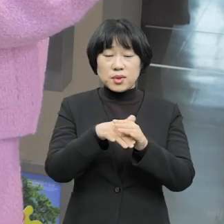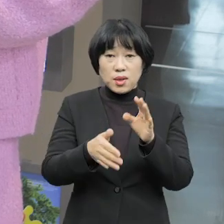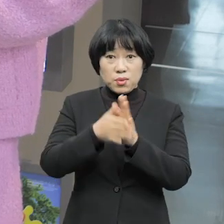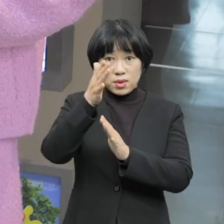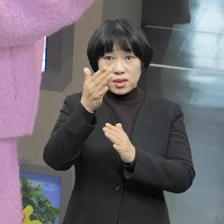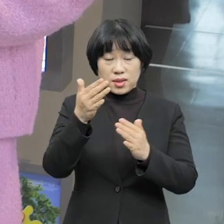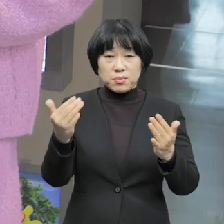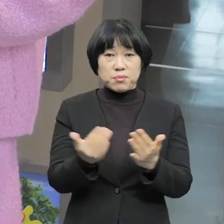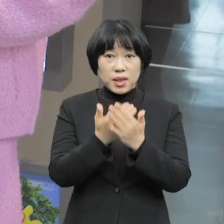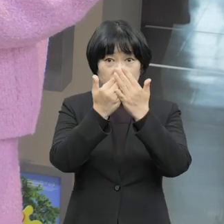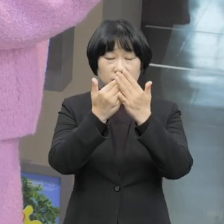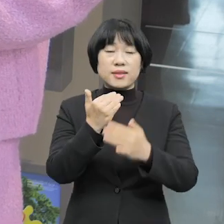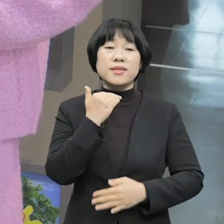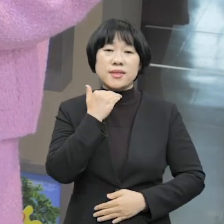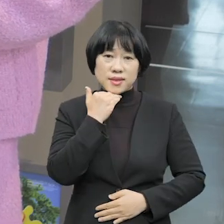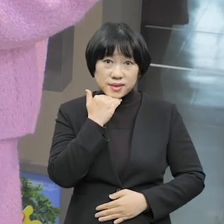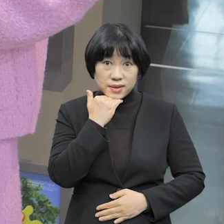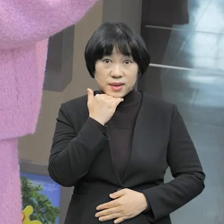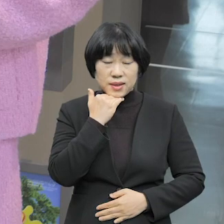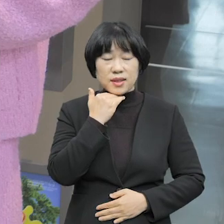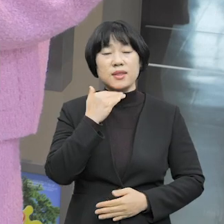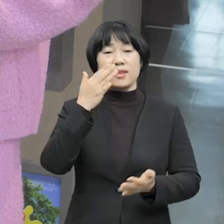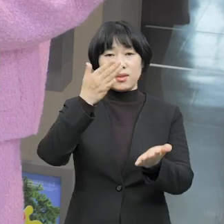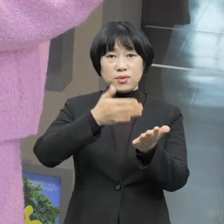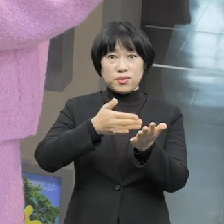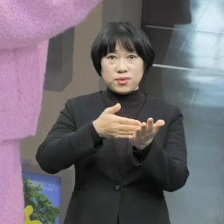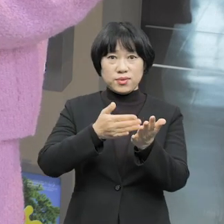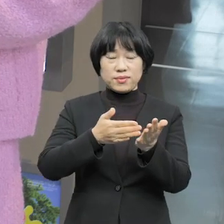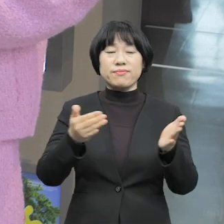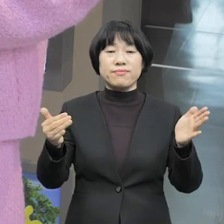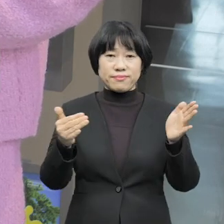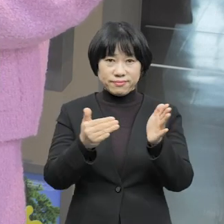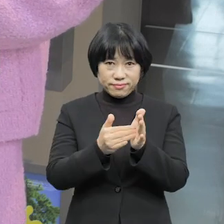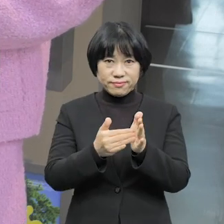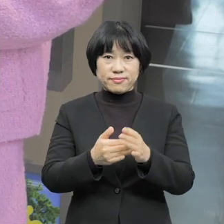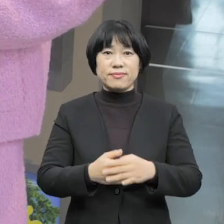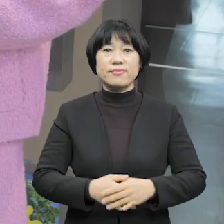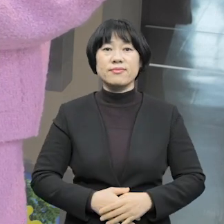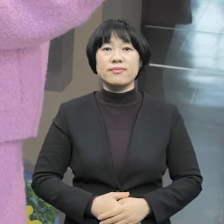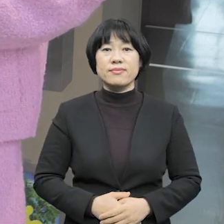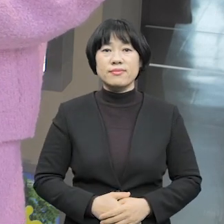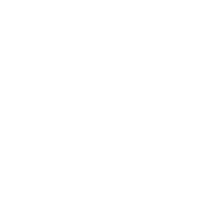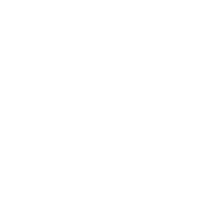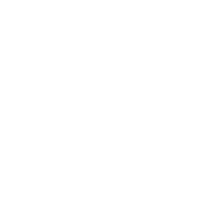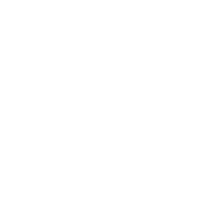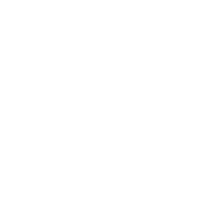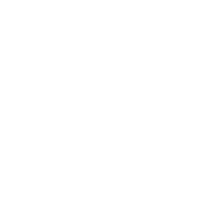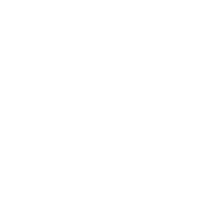발돋움하길 바라봅니다. 인공지능 중심 도시에서 헬로 광주 정지현입니다.